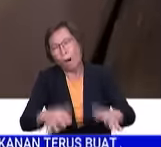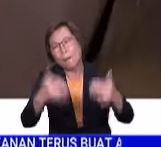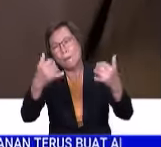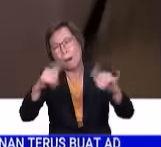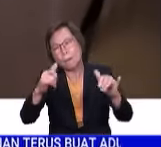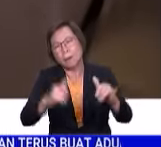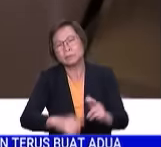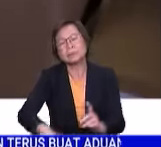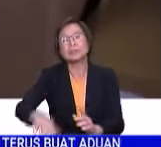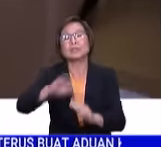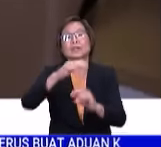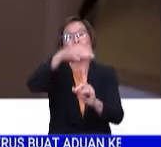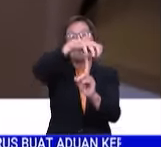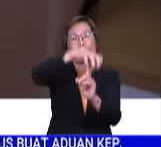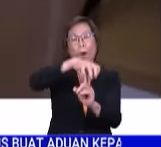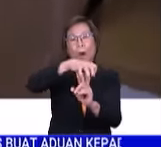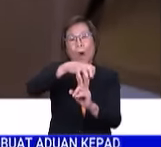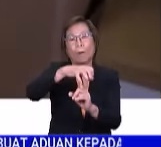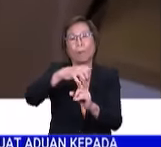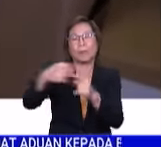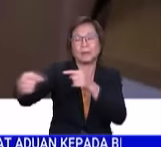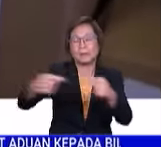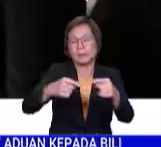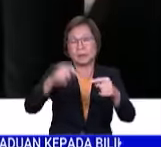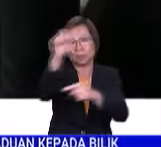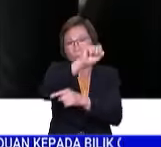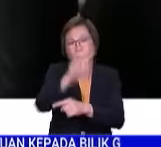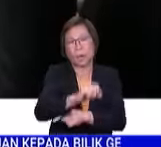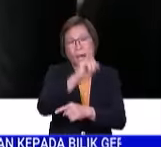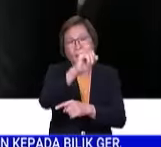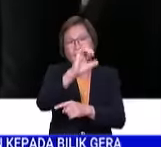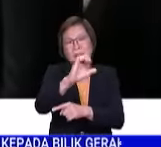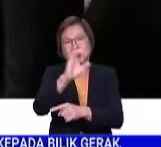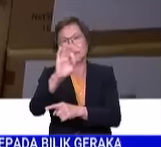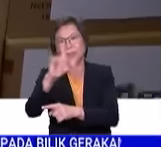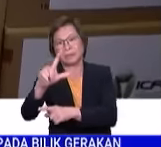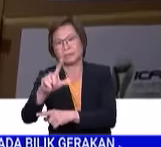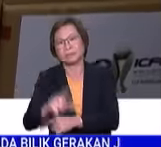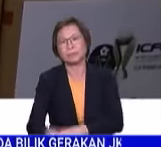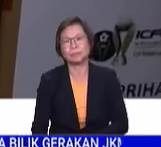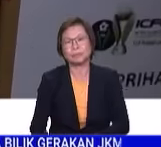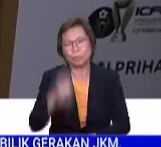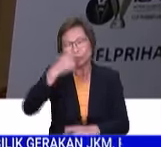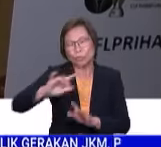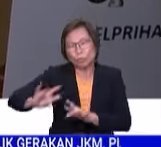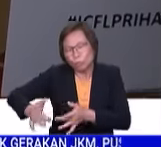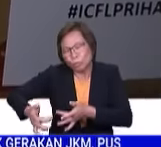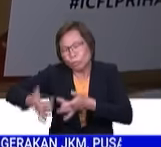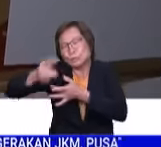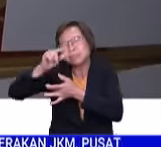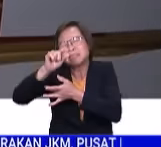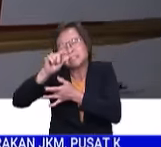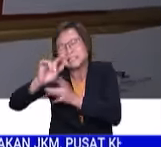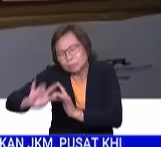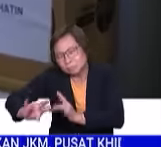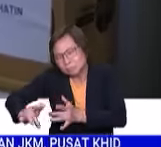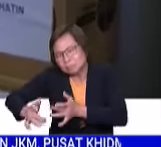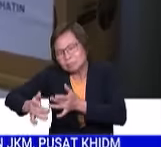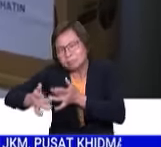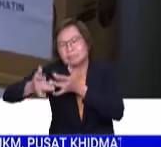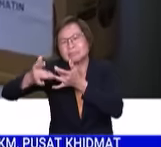dan bernaung di bawah Liga Super ICFL. Untuk meringankan sedikit sebanyak yang